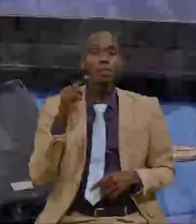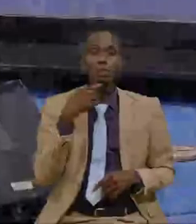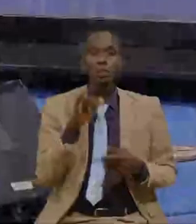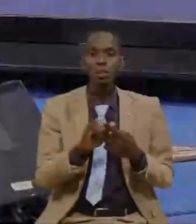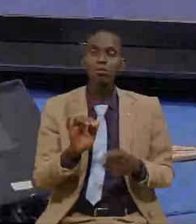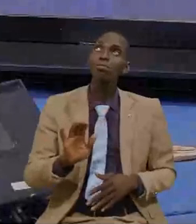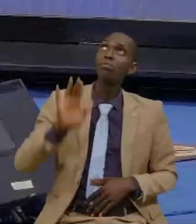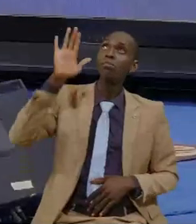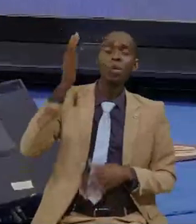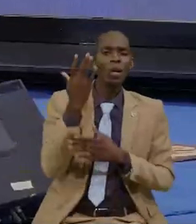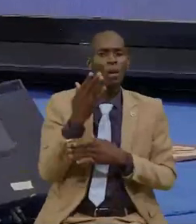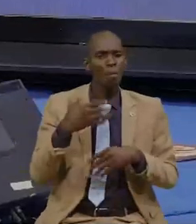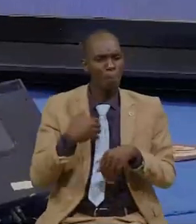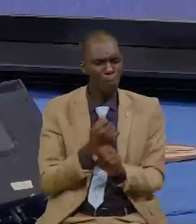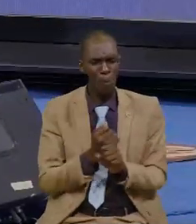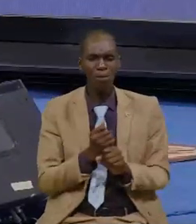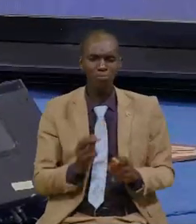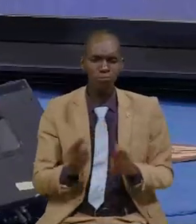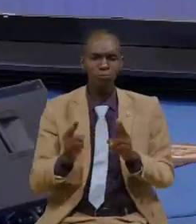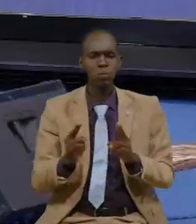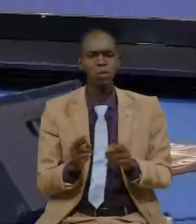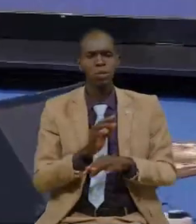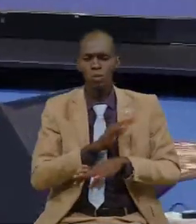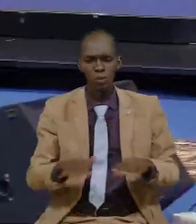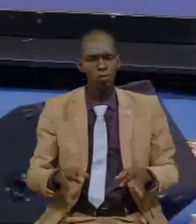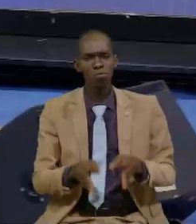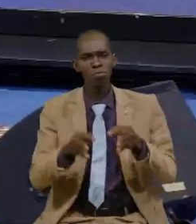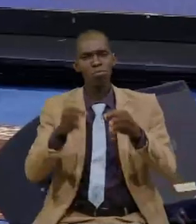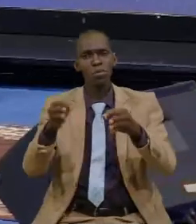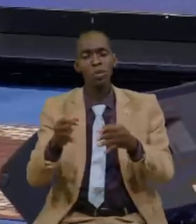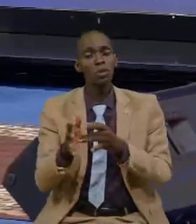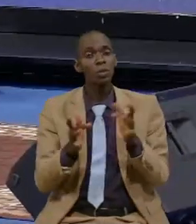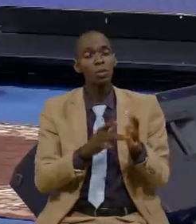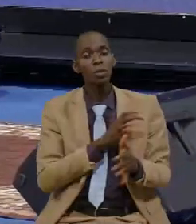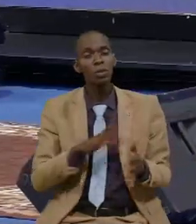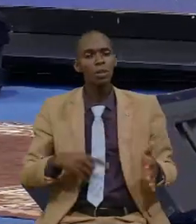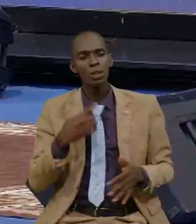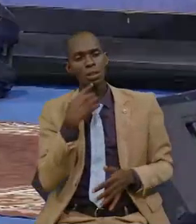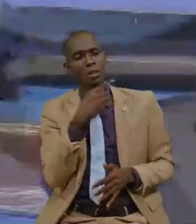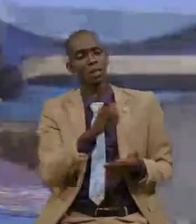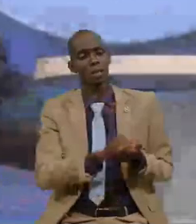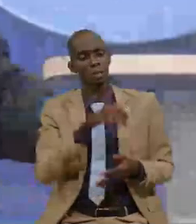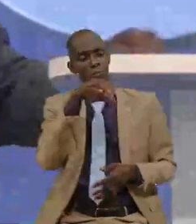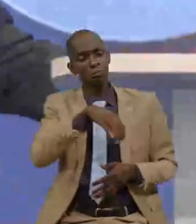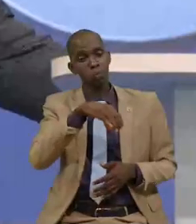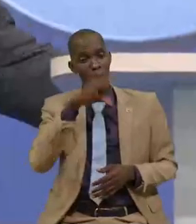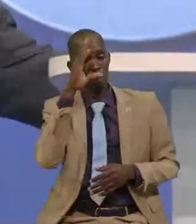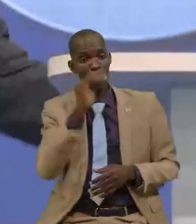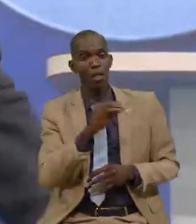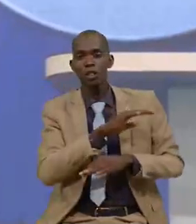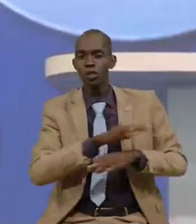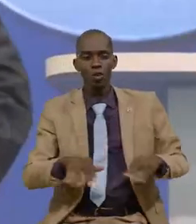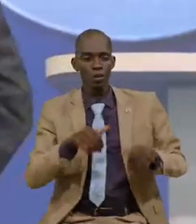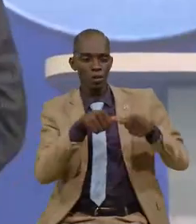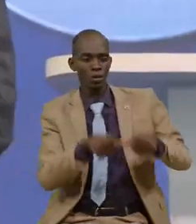Et quand vous dites, lève-toi, lève la main, à toi, Jésus a dit, ne reste pas là-bas sur